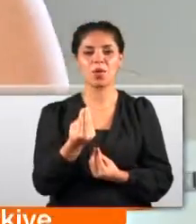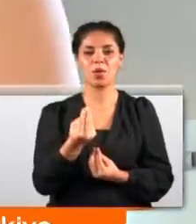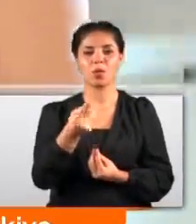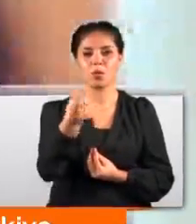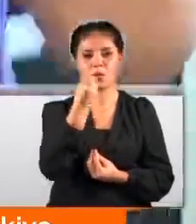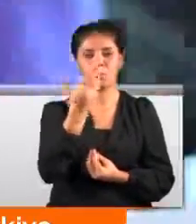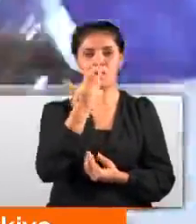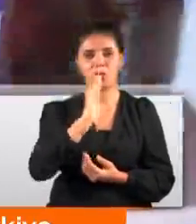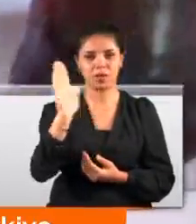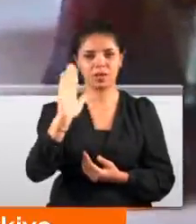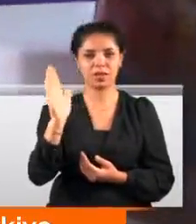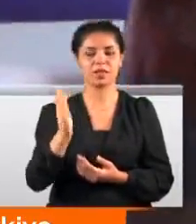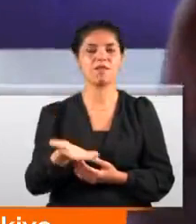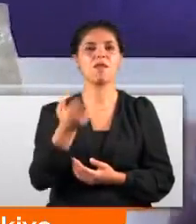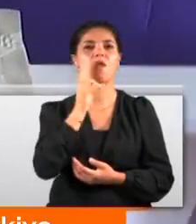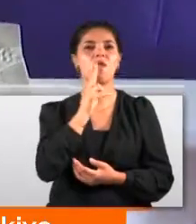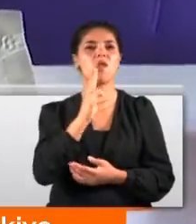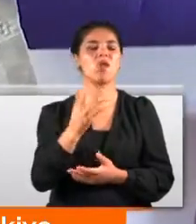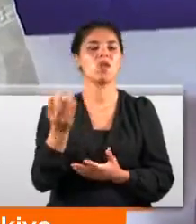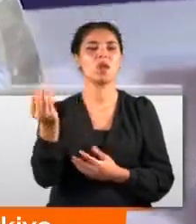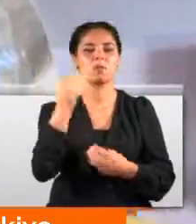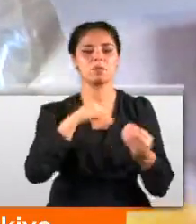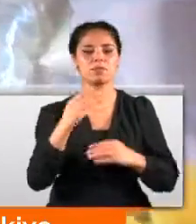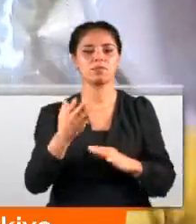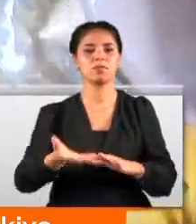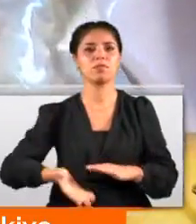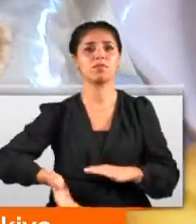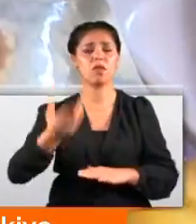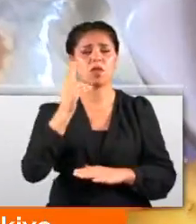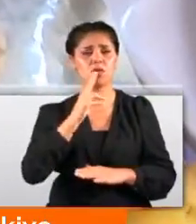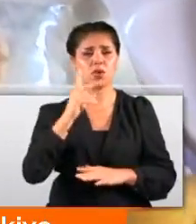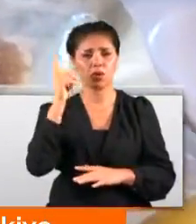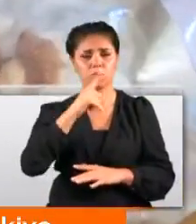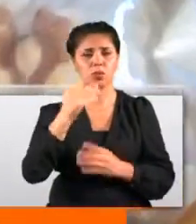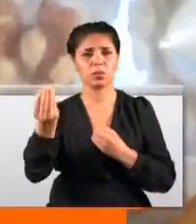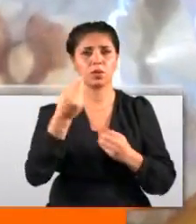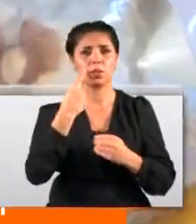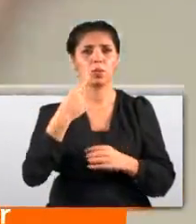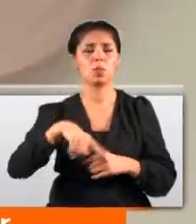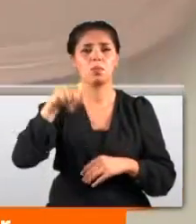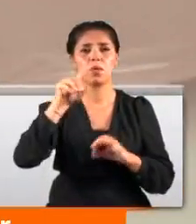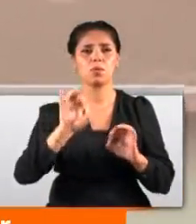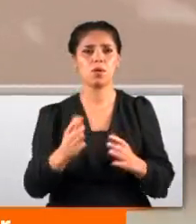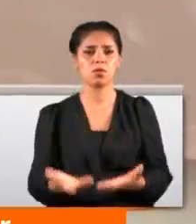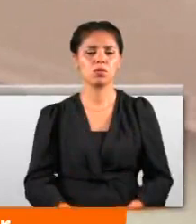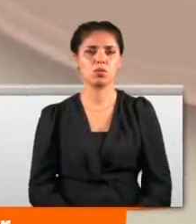okula gittiklerinde bir kere yüksek miktarda şeker almış oluyorlar ve çok karbonhidratlı, çok şekerli bir besinle güne başlamış oluyorlar.